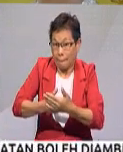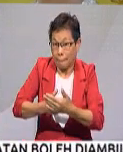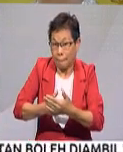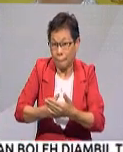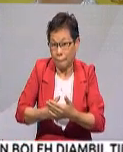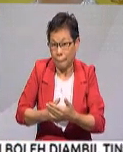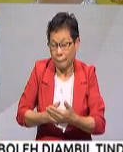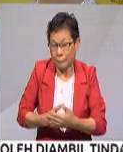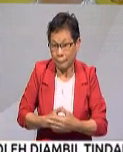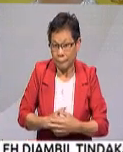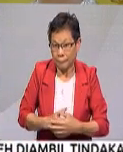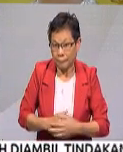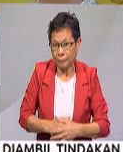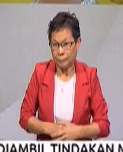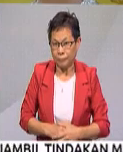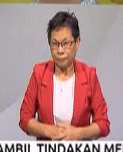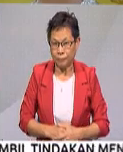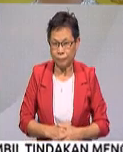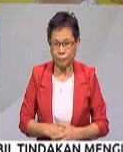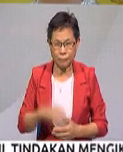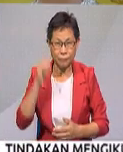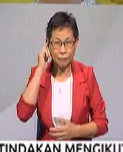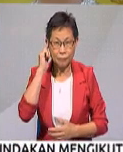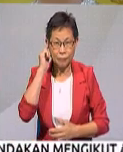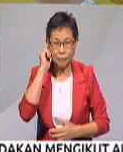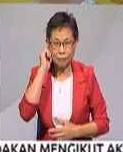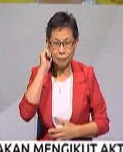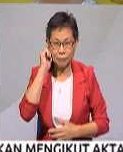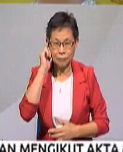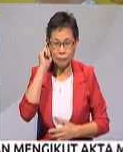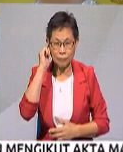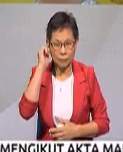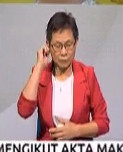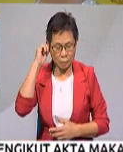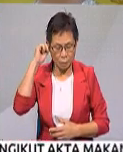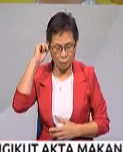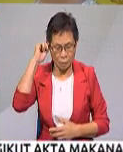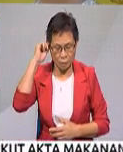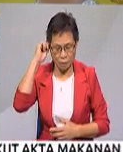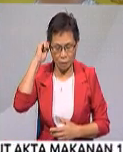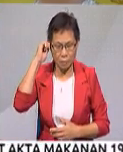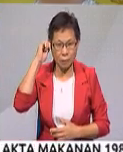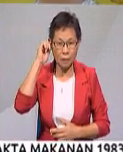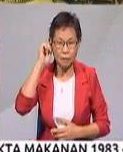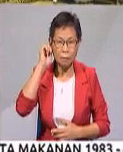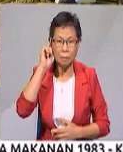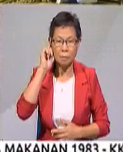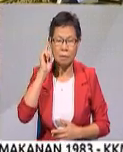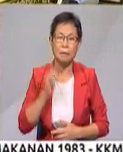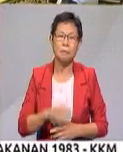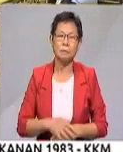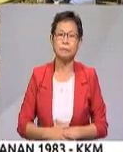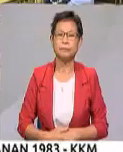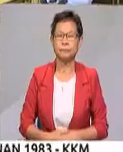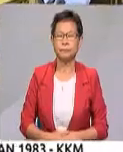terbuka menghargai kepelbagaian yang dikurniakan di bumi ini.